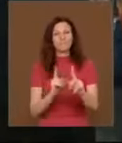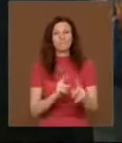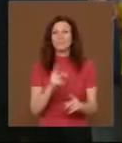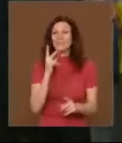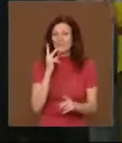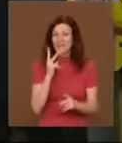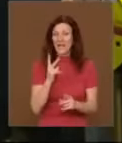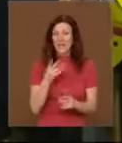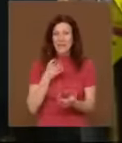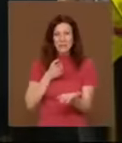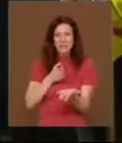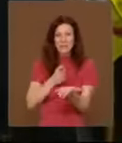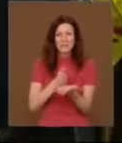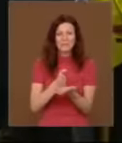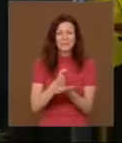видяхме през